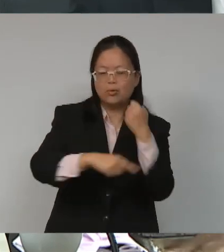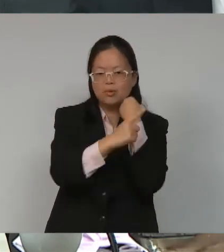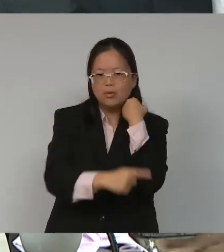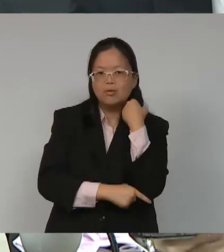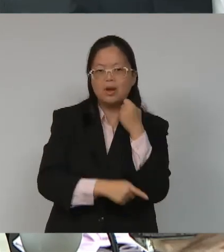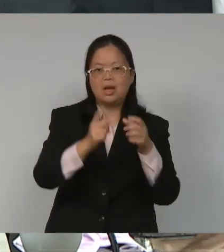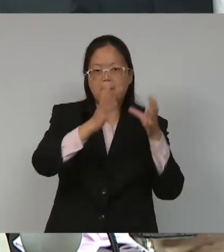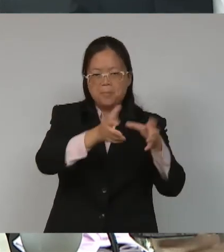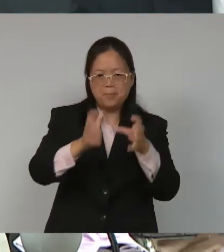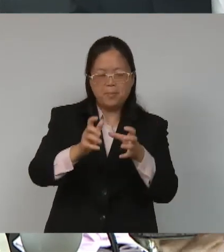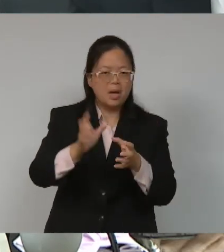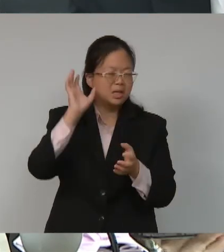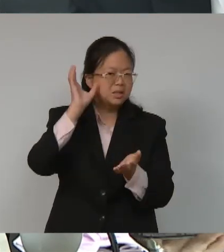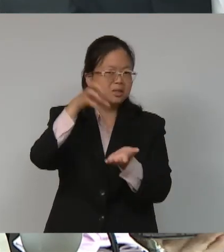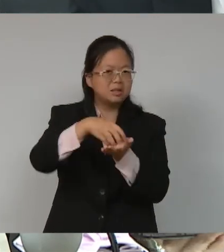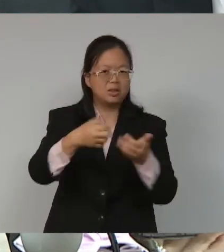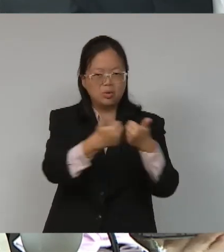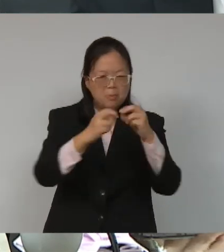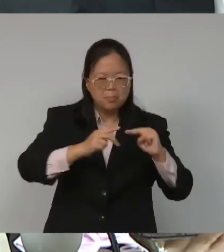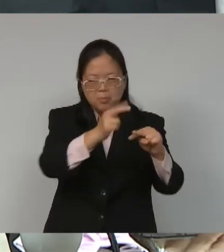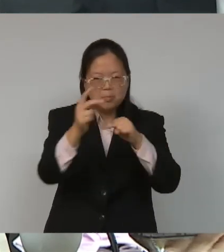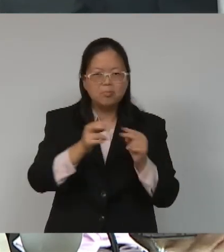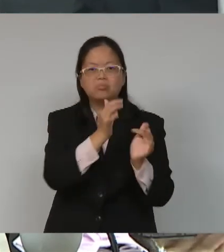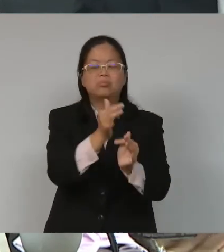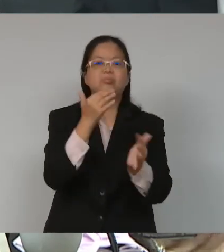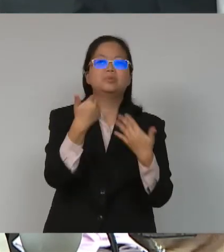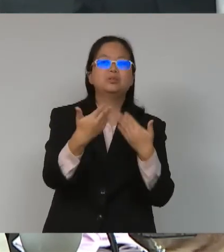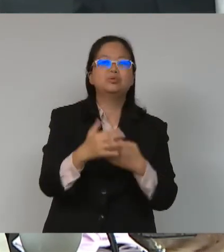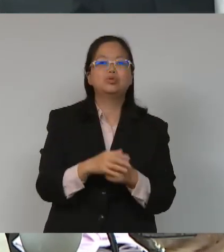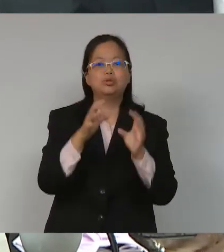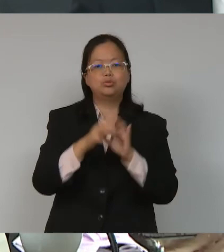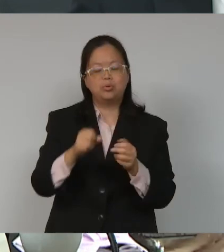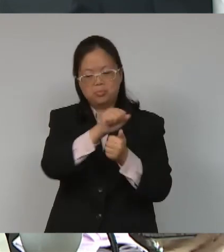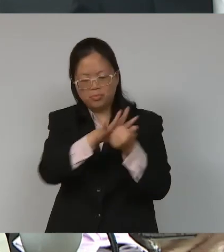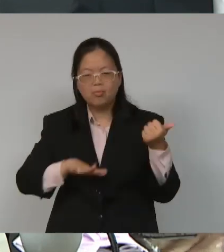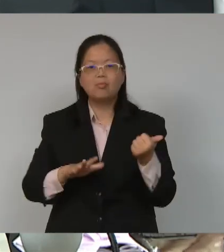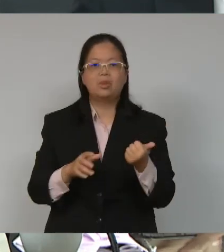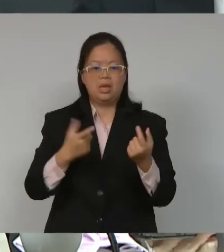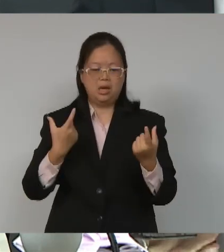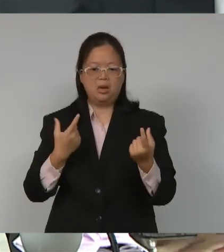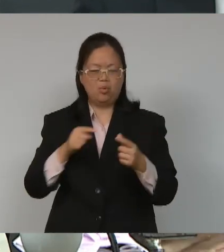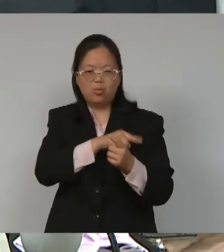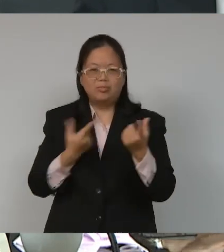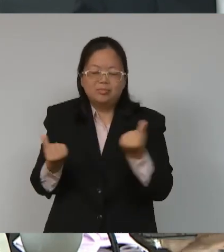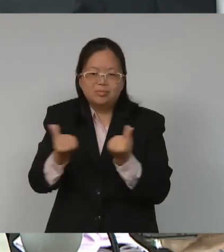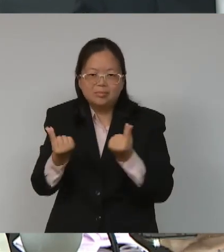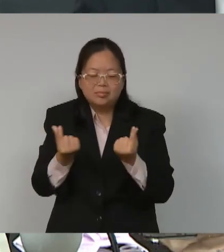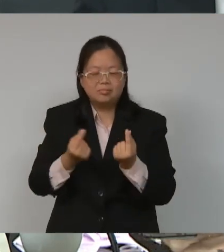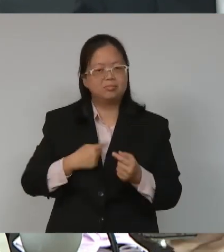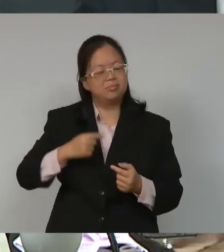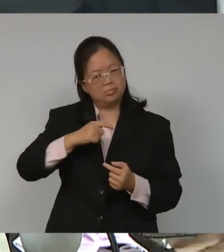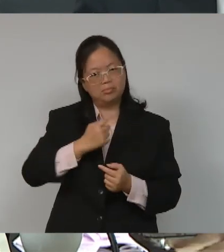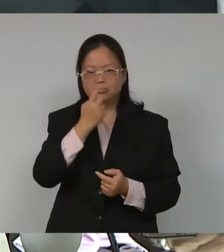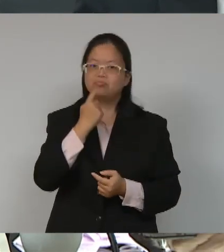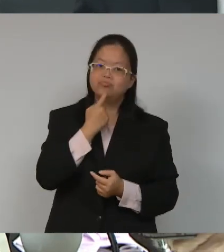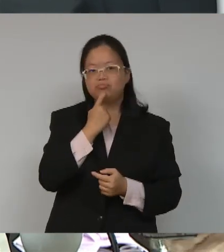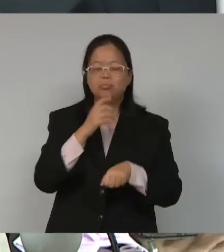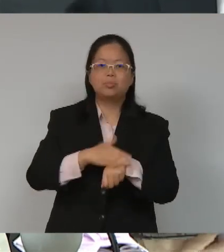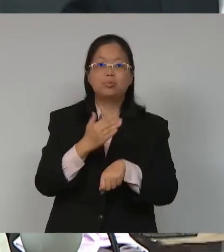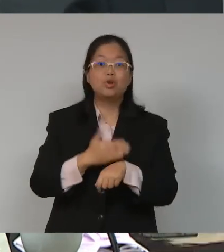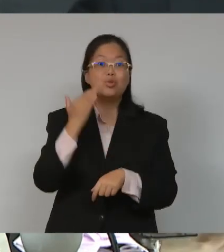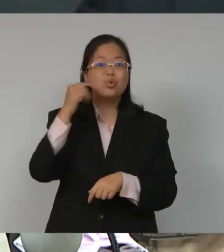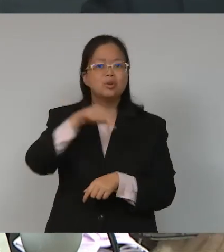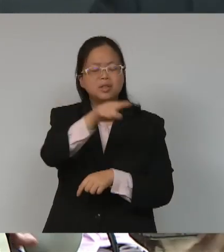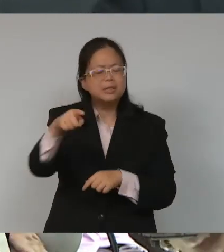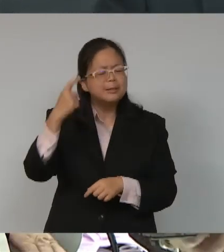提案争议的状况，而且就是一案一事项，没有两事项。好，然后呢，如果大会真的觉得有问题，我们也愿意排